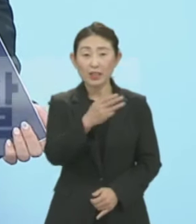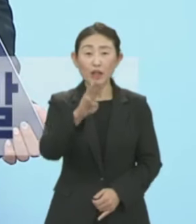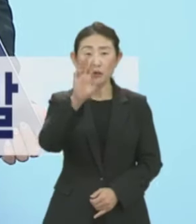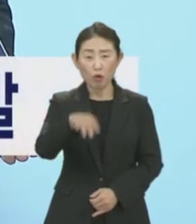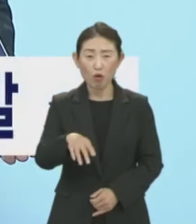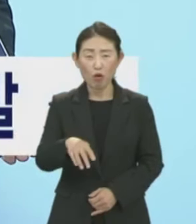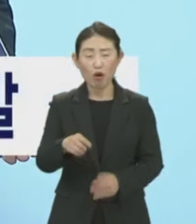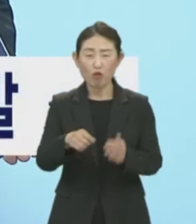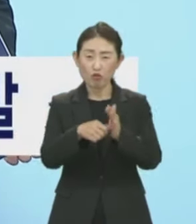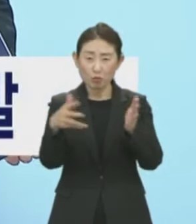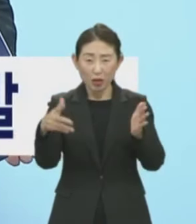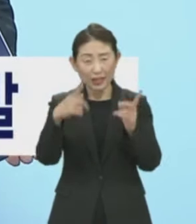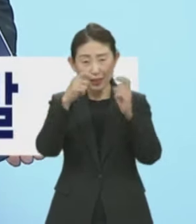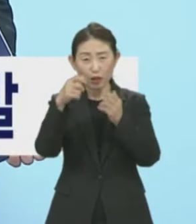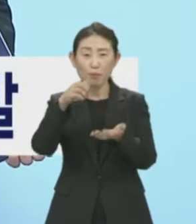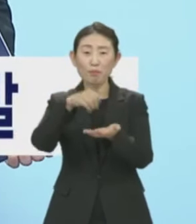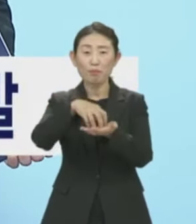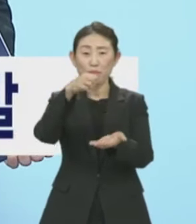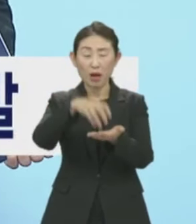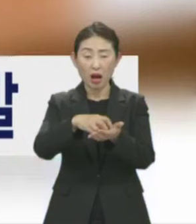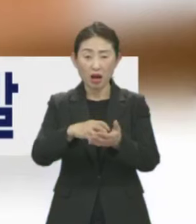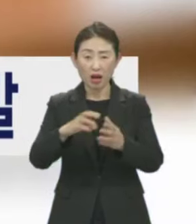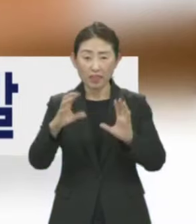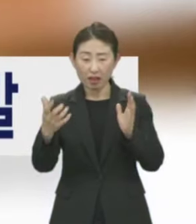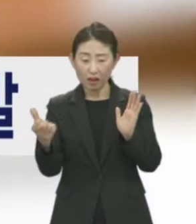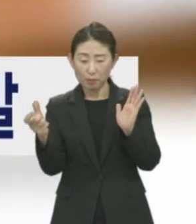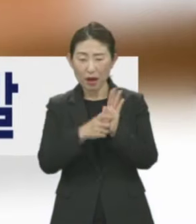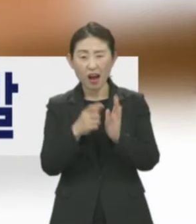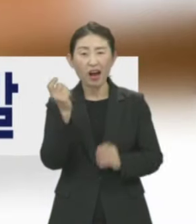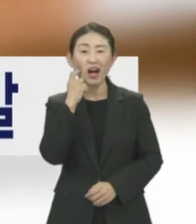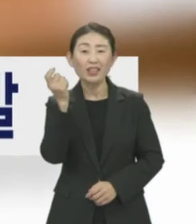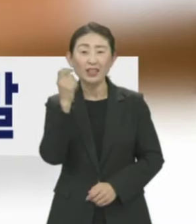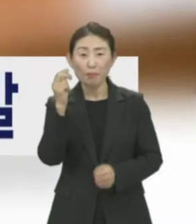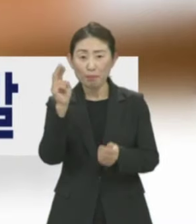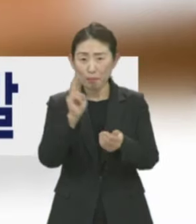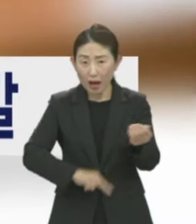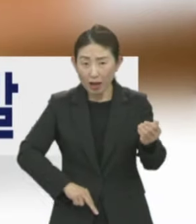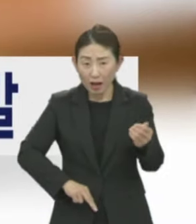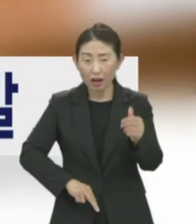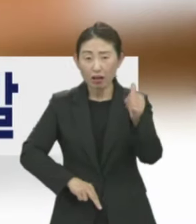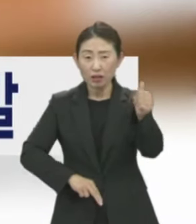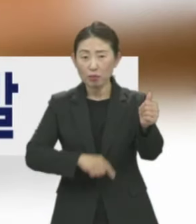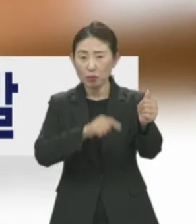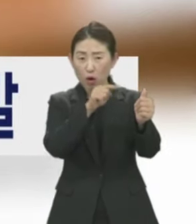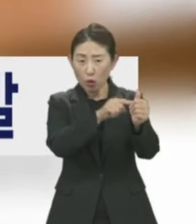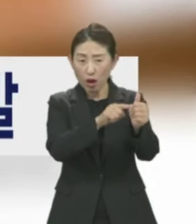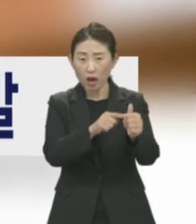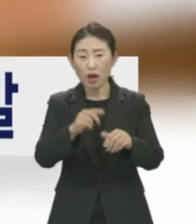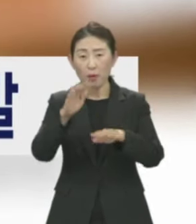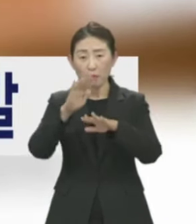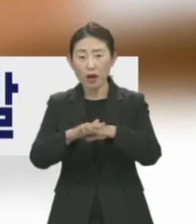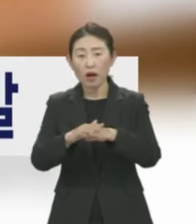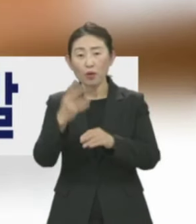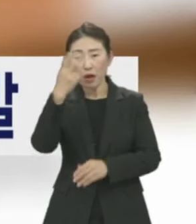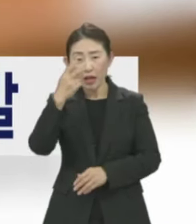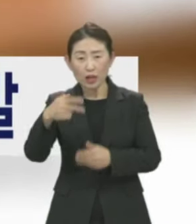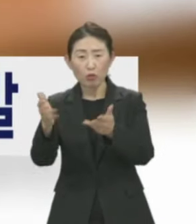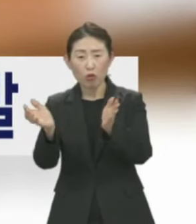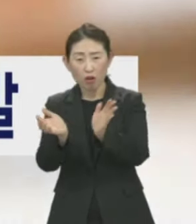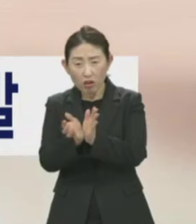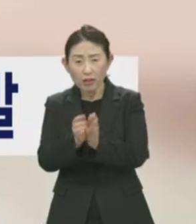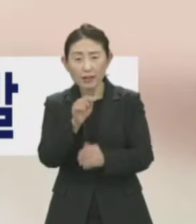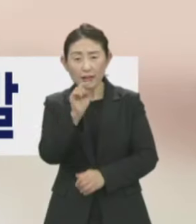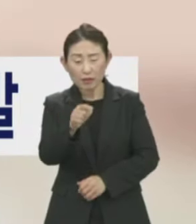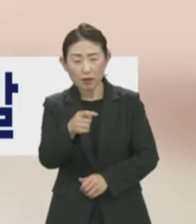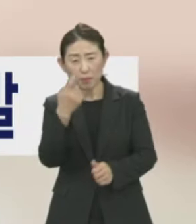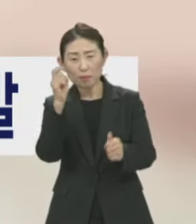세종에서 한 유명 기념품빵을 원산지를 거짓 표시해 팔아온 혐의로 업체 대표 A씨가 농산물품질관리원에